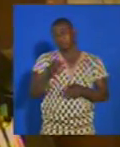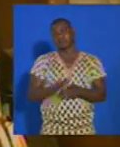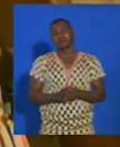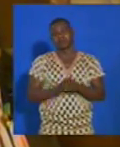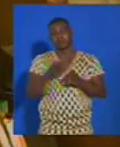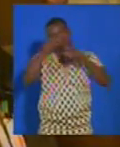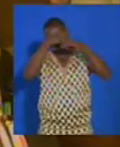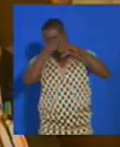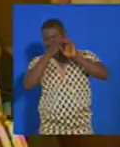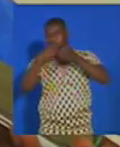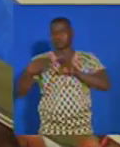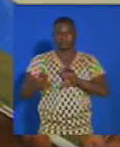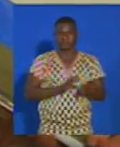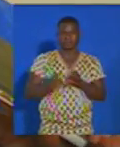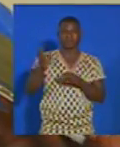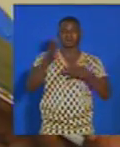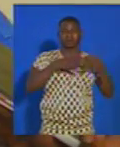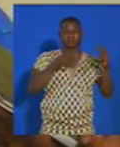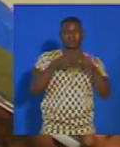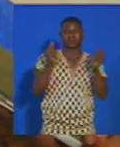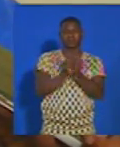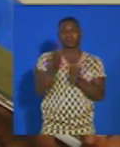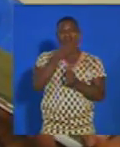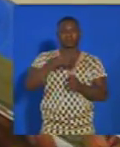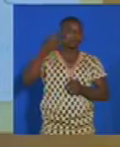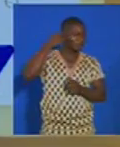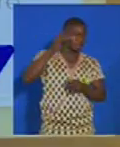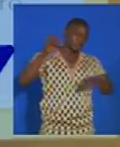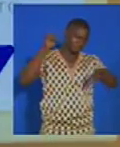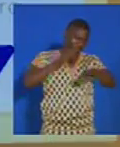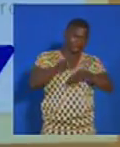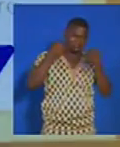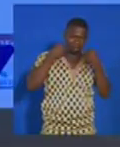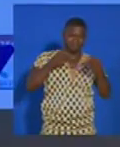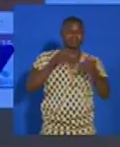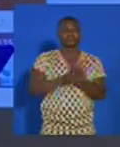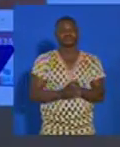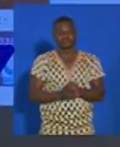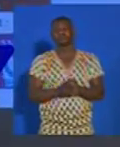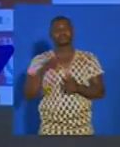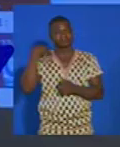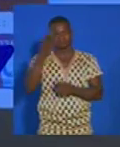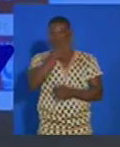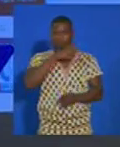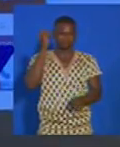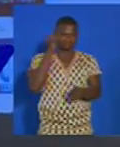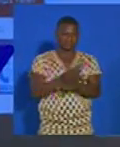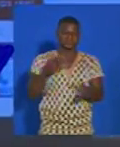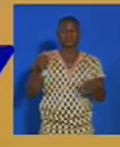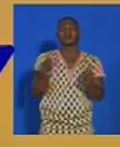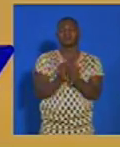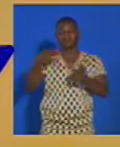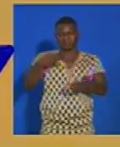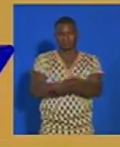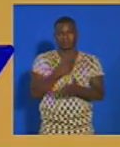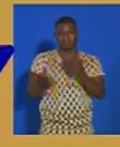montages juste à partir de mon téléphone et de balancer les informations sur la plateforme. Désormais nantis de nouvelles techniques dans la production journalistique,